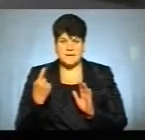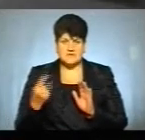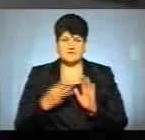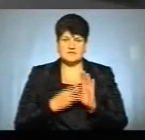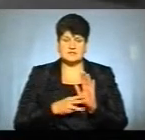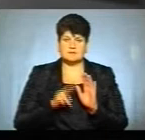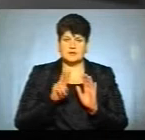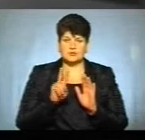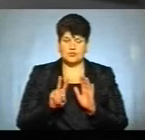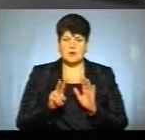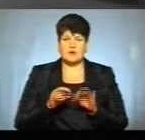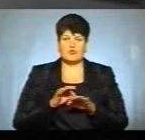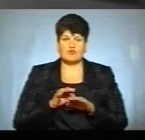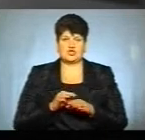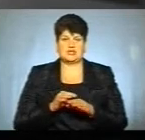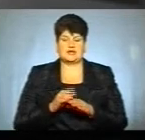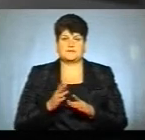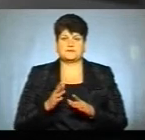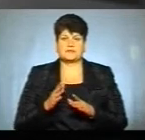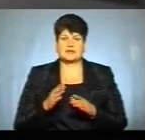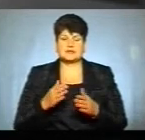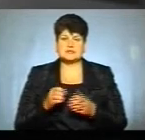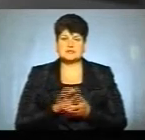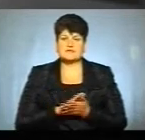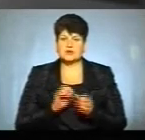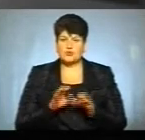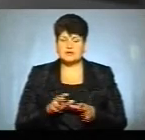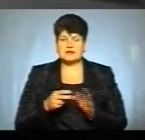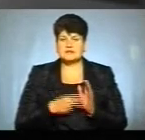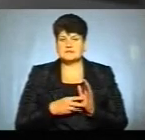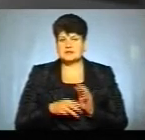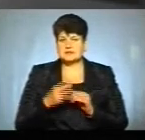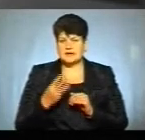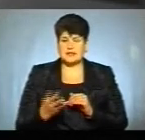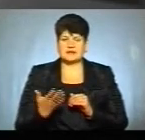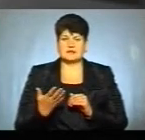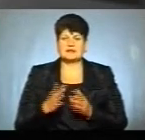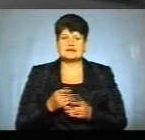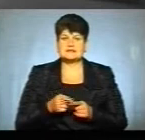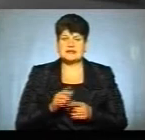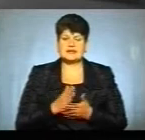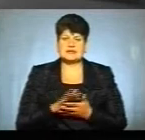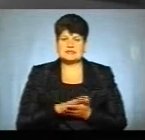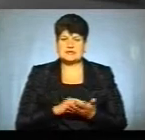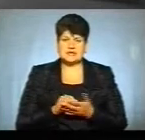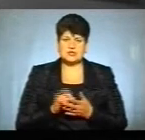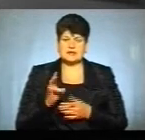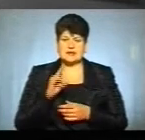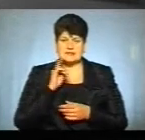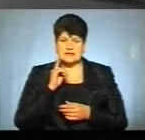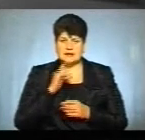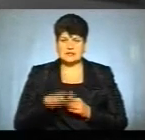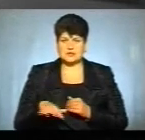82-ма поводження з відходами, 153-ма це є знищення на зелених